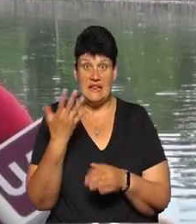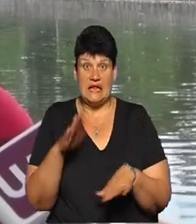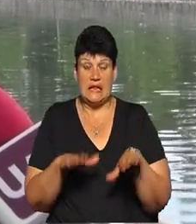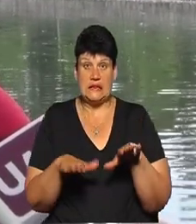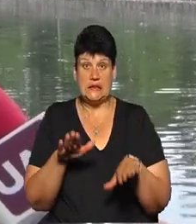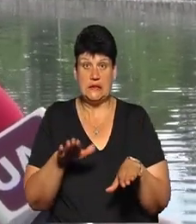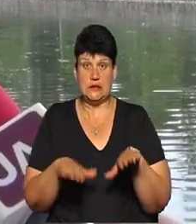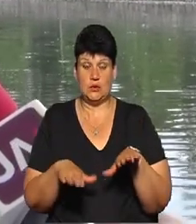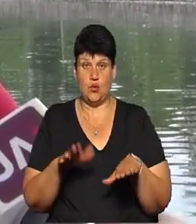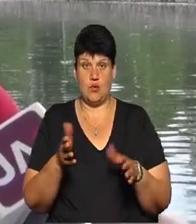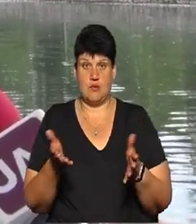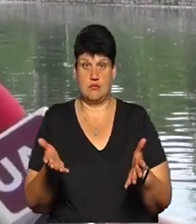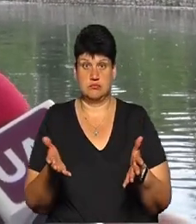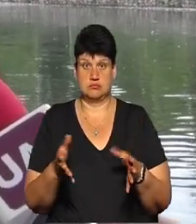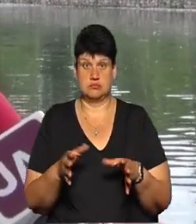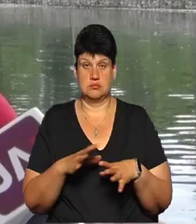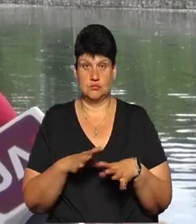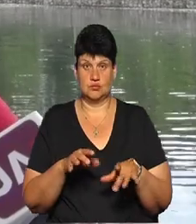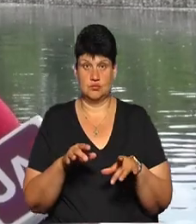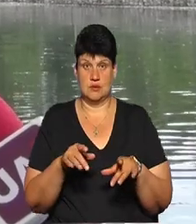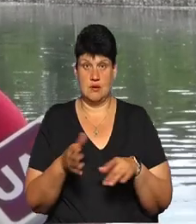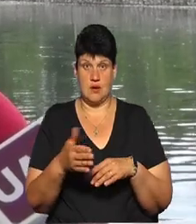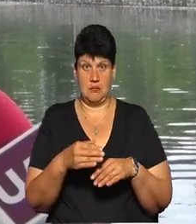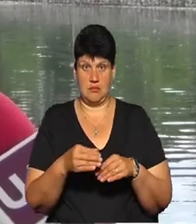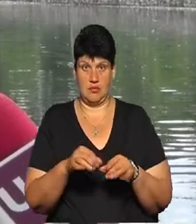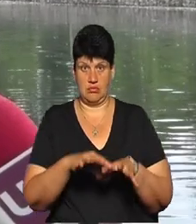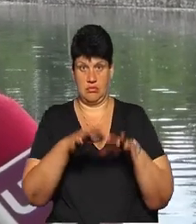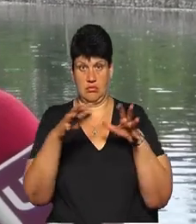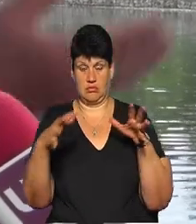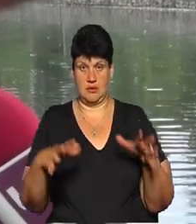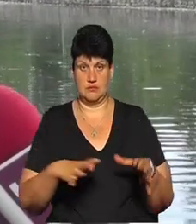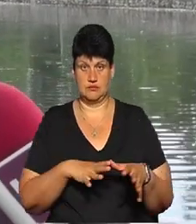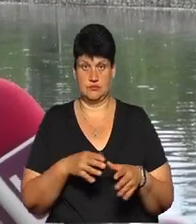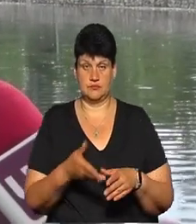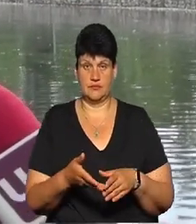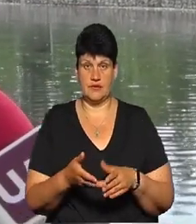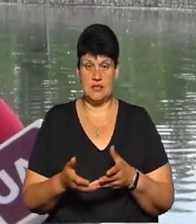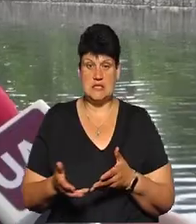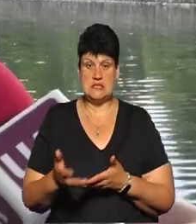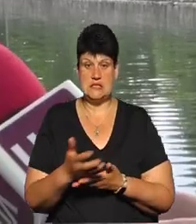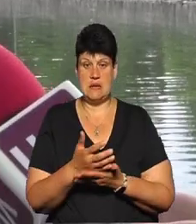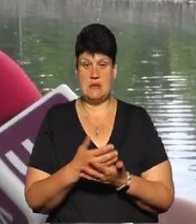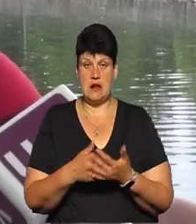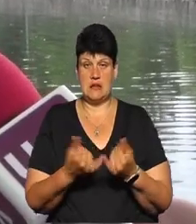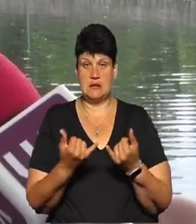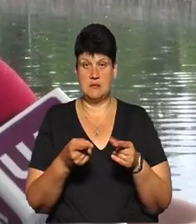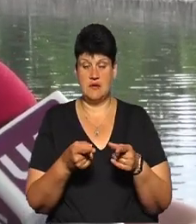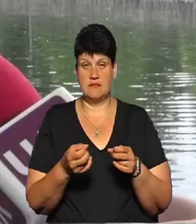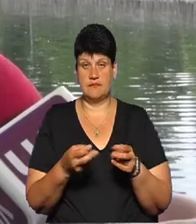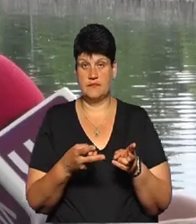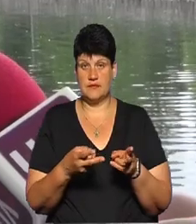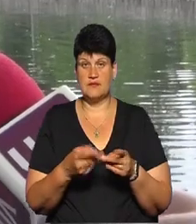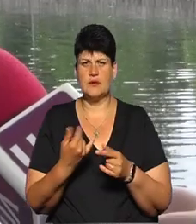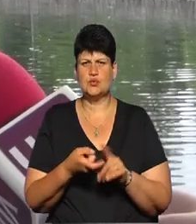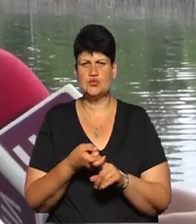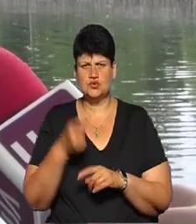було чого, було риби тут, валялися на дохлих. Кінець зібрали тепер, тільки через спеку, не